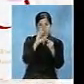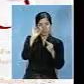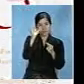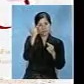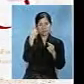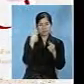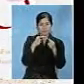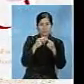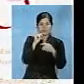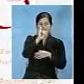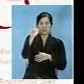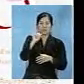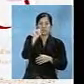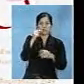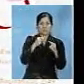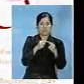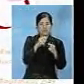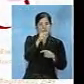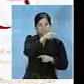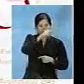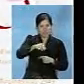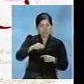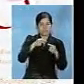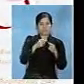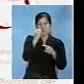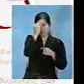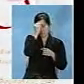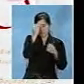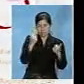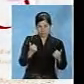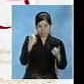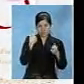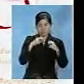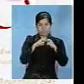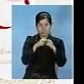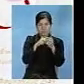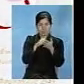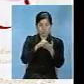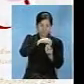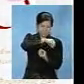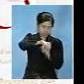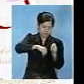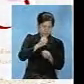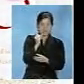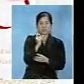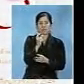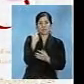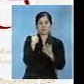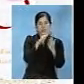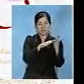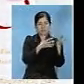ปสหรัฐและญี่ปุ่นได้มีการดำเนินการแก้ไขปัญหาเศรษฐกิจของตัวโดยใช้นโยบายทาง